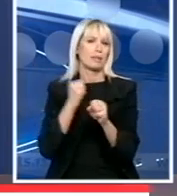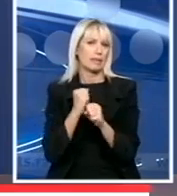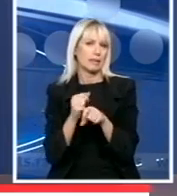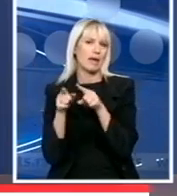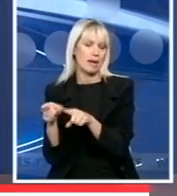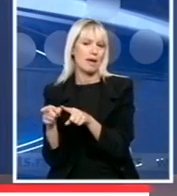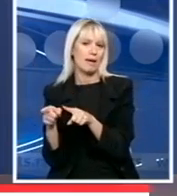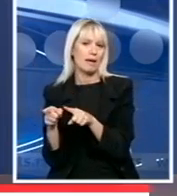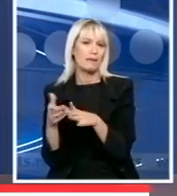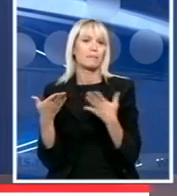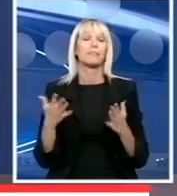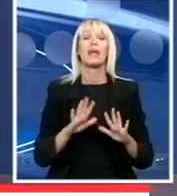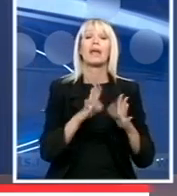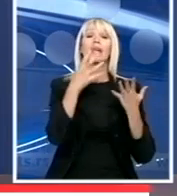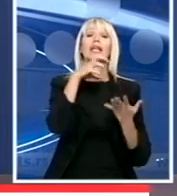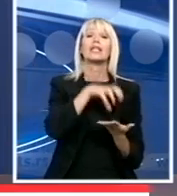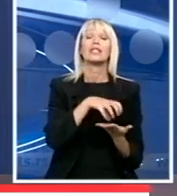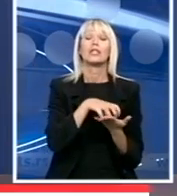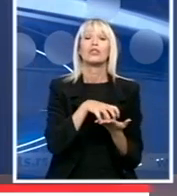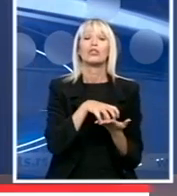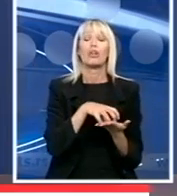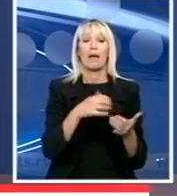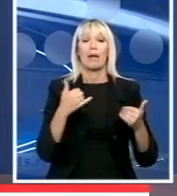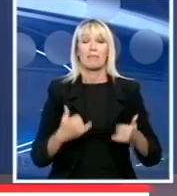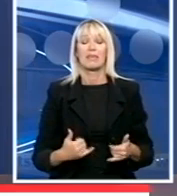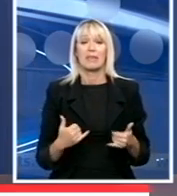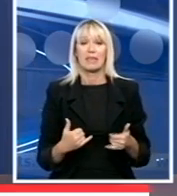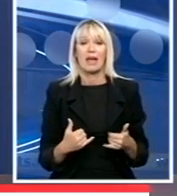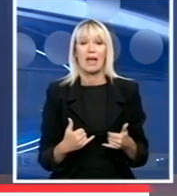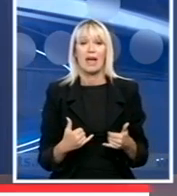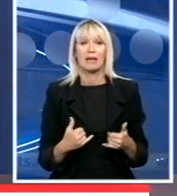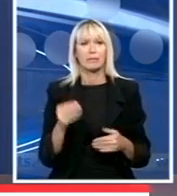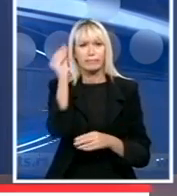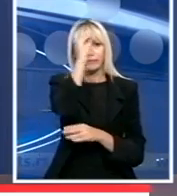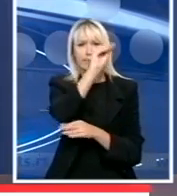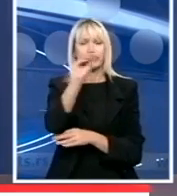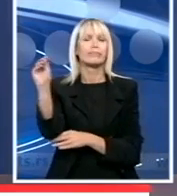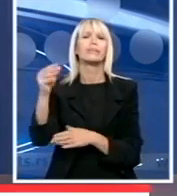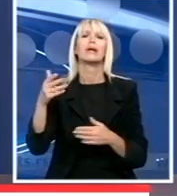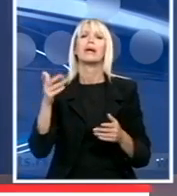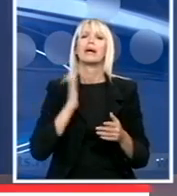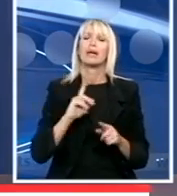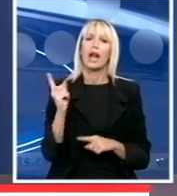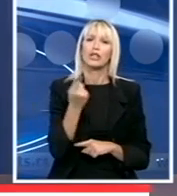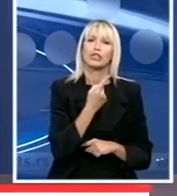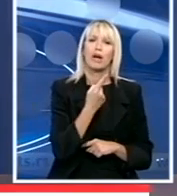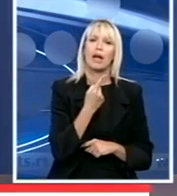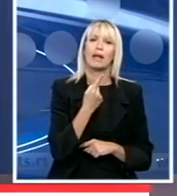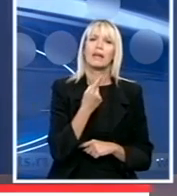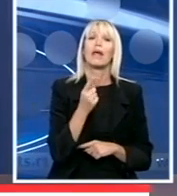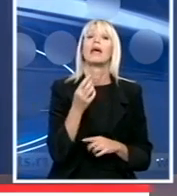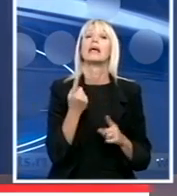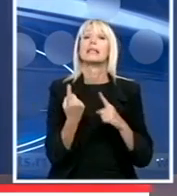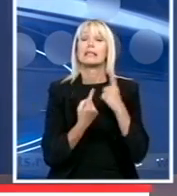je krizni štab podsjeća danas sve građane, da se epidemiološka situacija